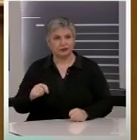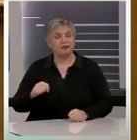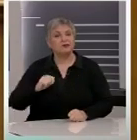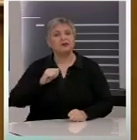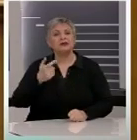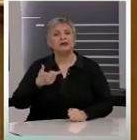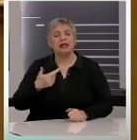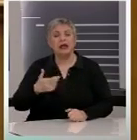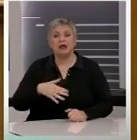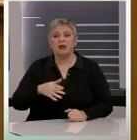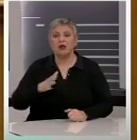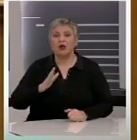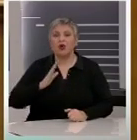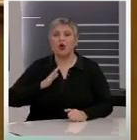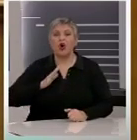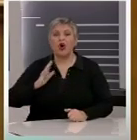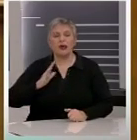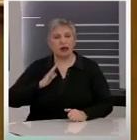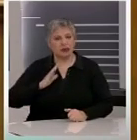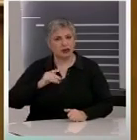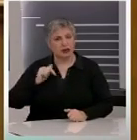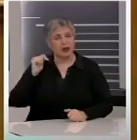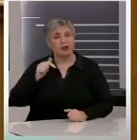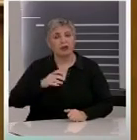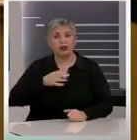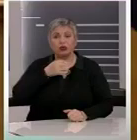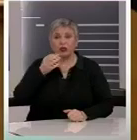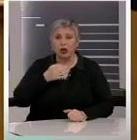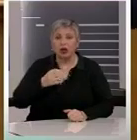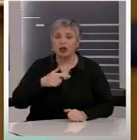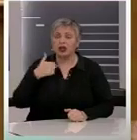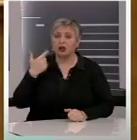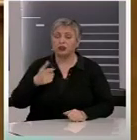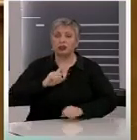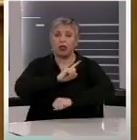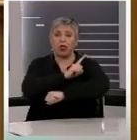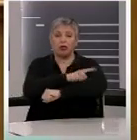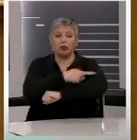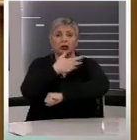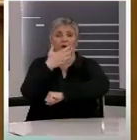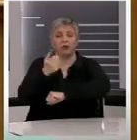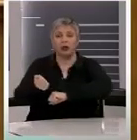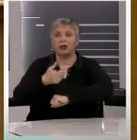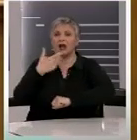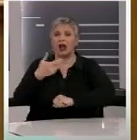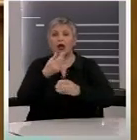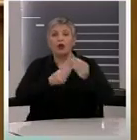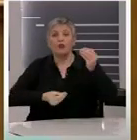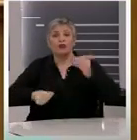που έλεγε ότι ζούμε, ο Dr. Πάγκλος, ότι ζούμε στους καλύτερους από όλους τους δυνατούς κόσμους, δεν